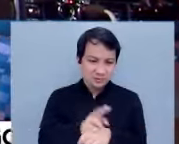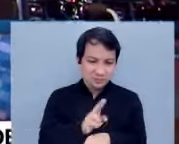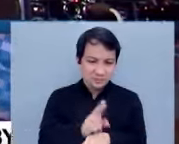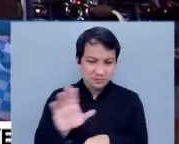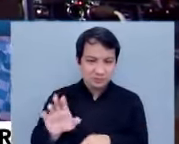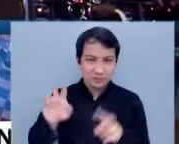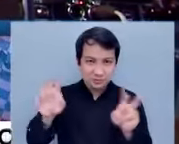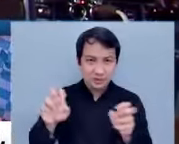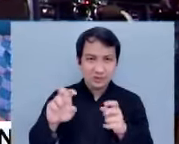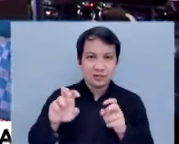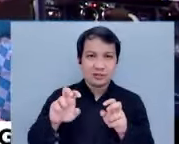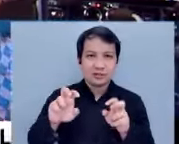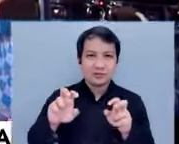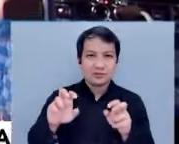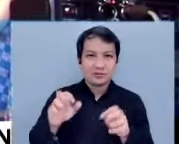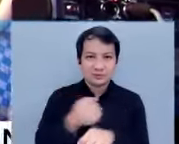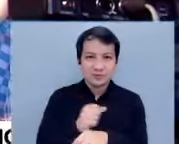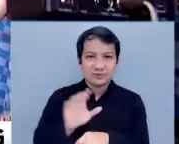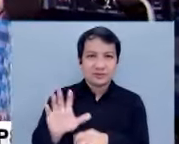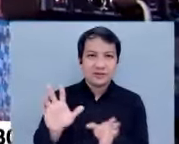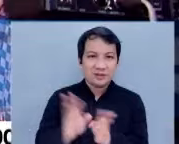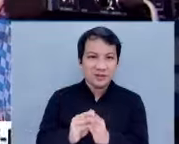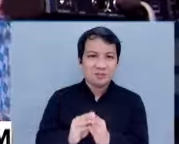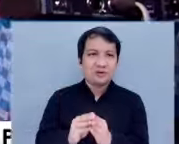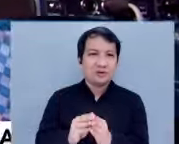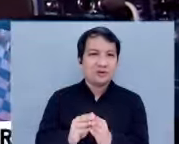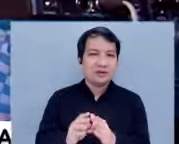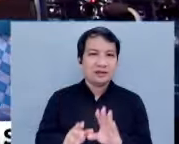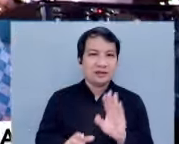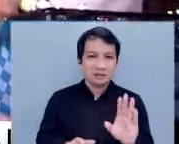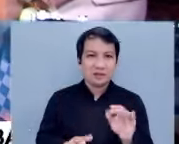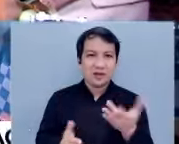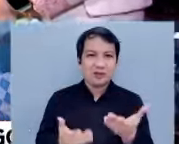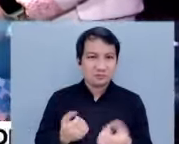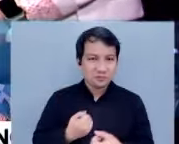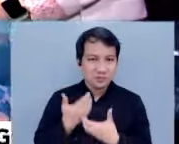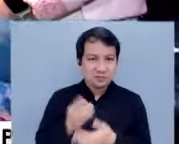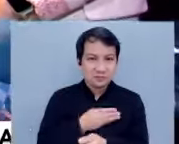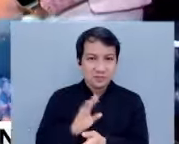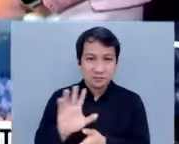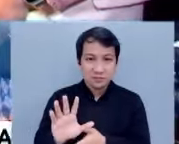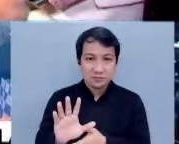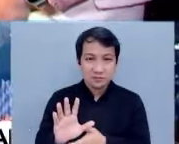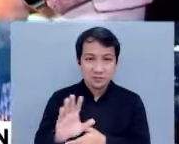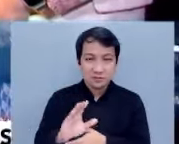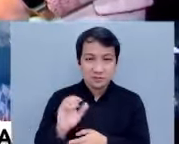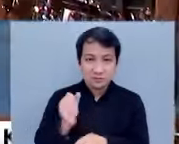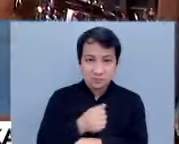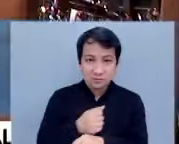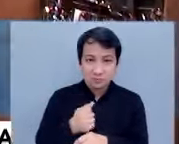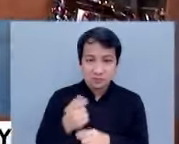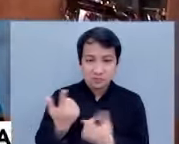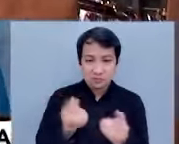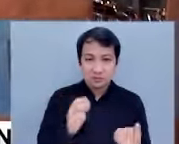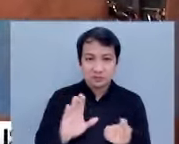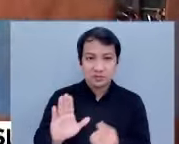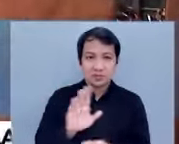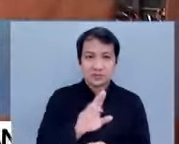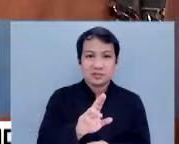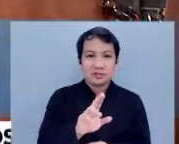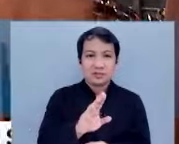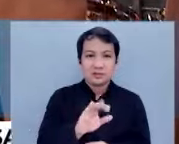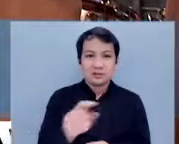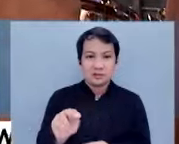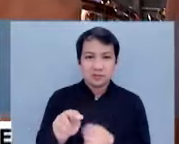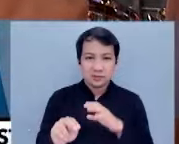inyong mga kanta? And at the same time, ano sa tingin nyo yung mensahe na binibigay nun sa mga klase ng awitin na nagagawa ng Ben and Ben? Sa